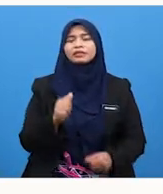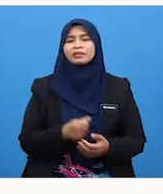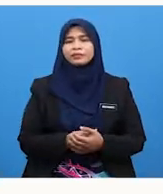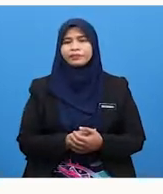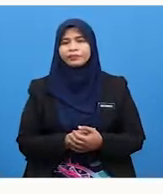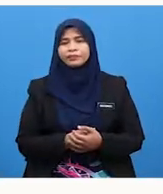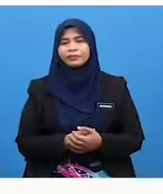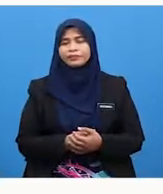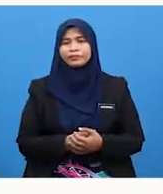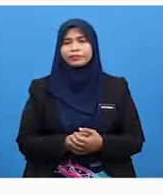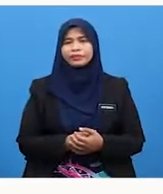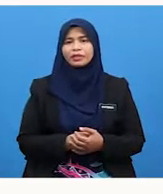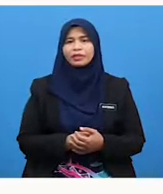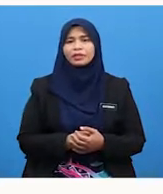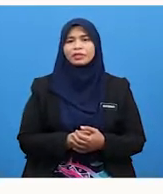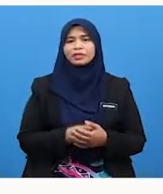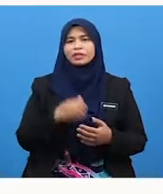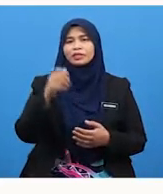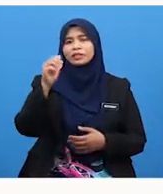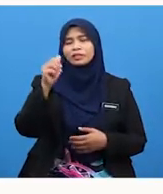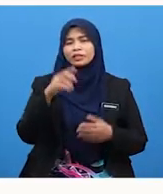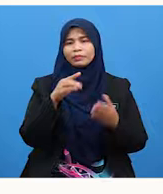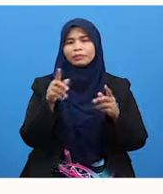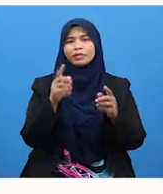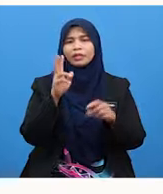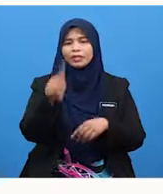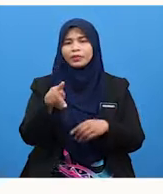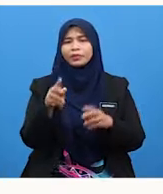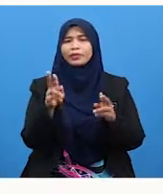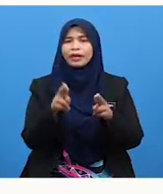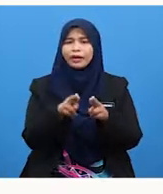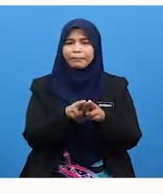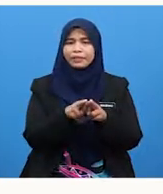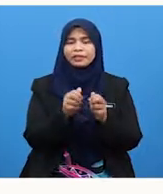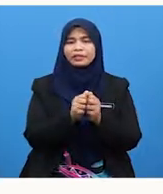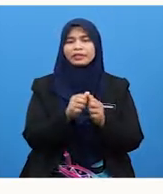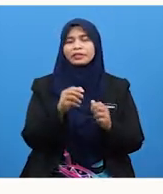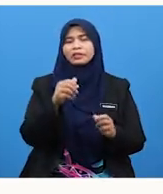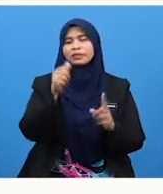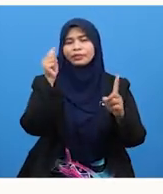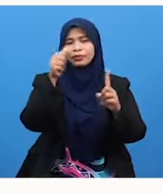hingga 10. Tanda angka perlu dirapatkan dengan huruf.